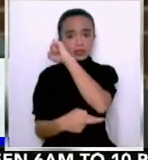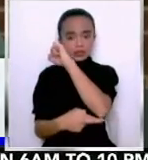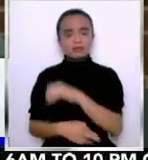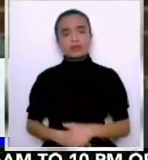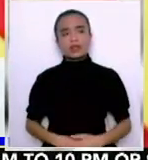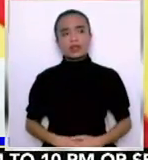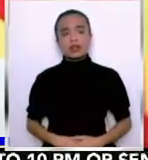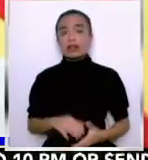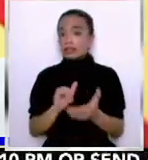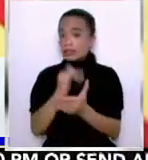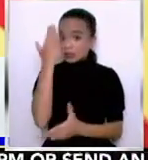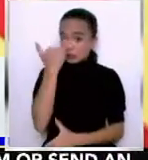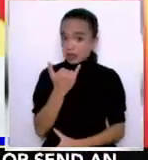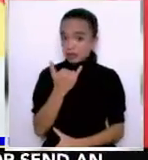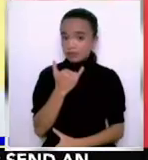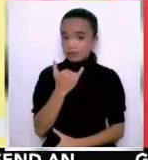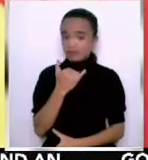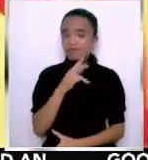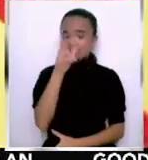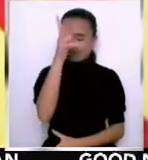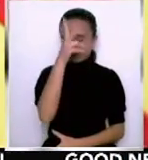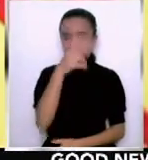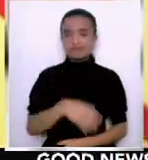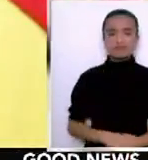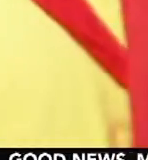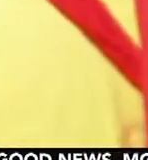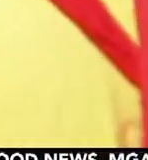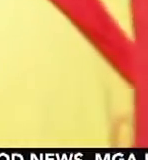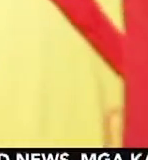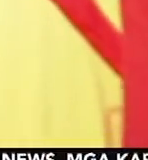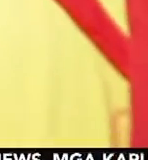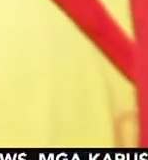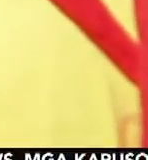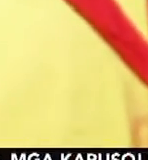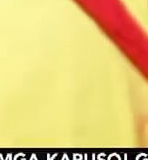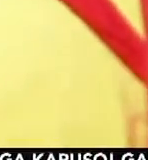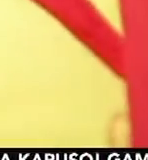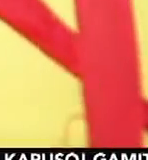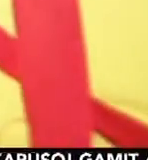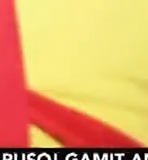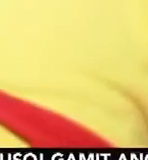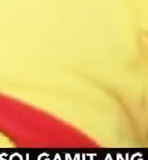kulang yung manok. Bernadette Reyes, Nakatutok, 24 oras.